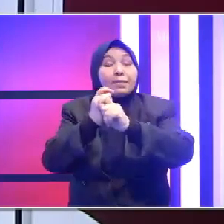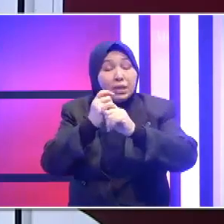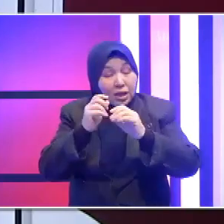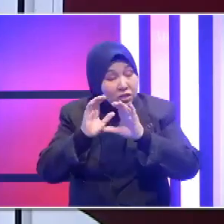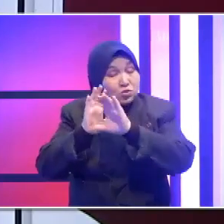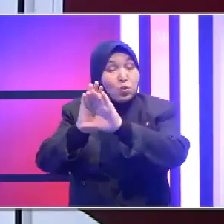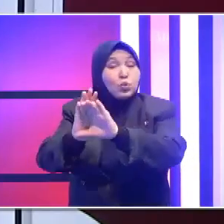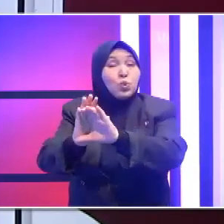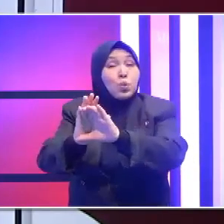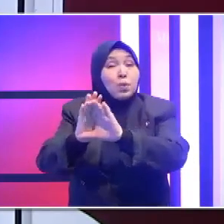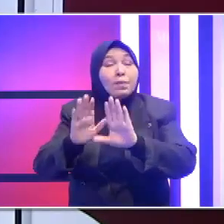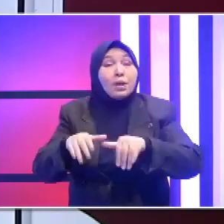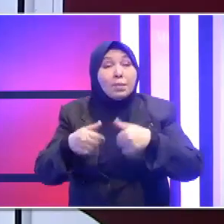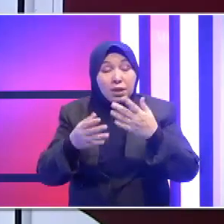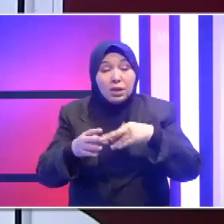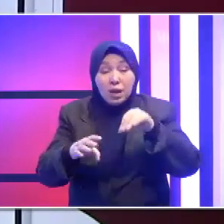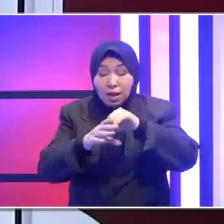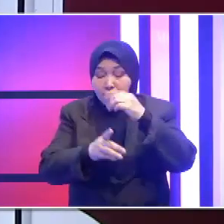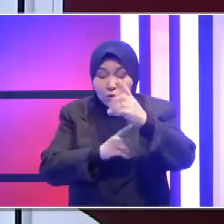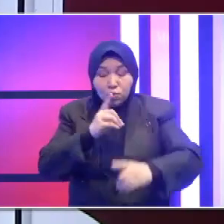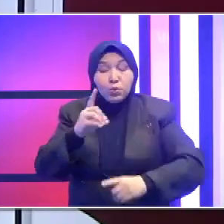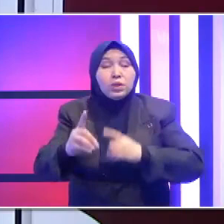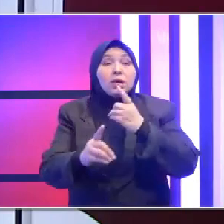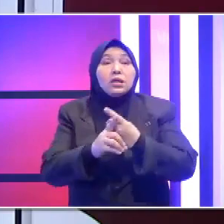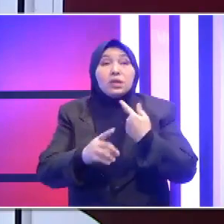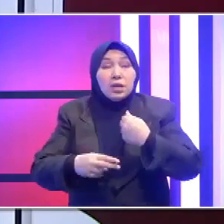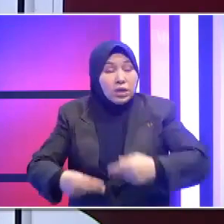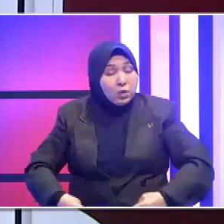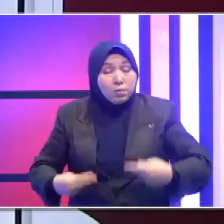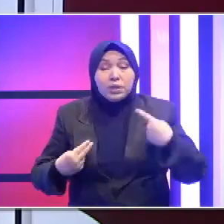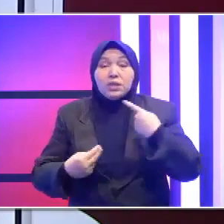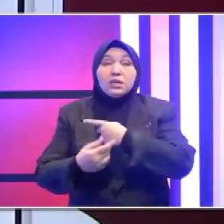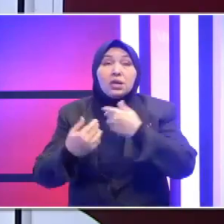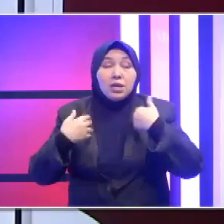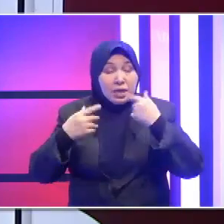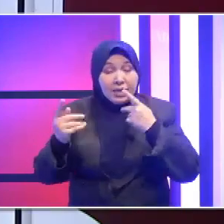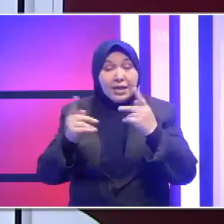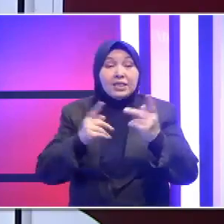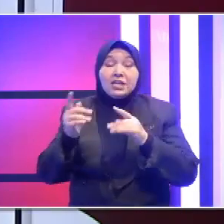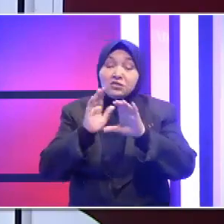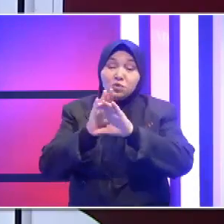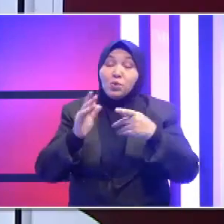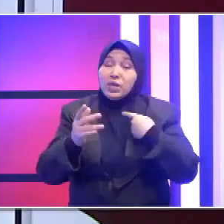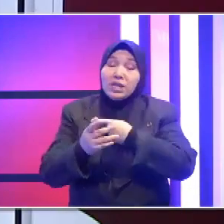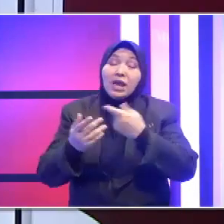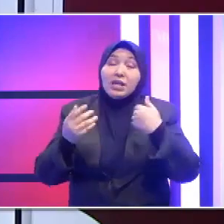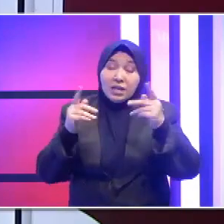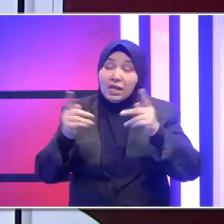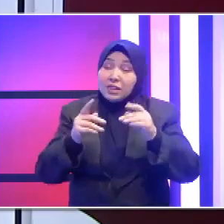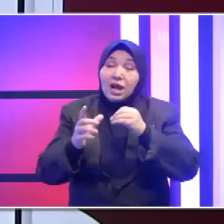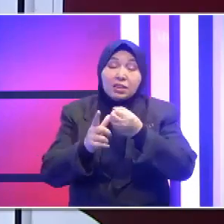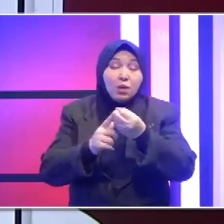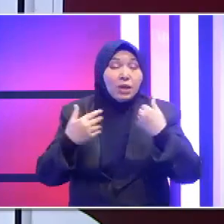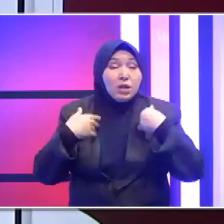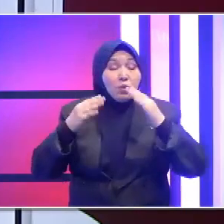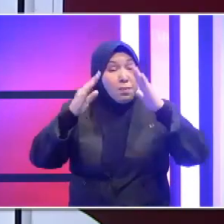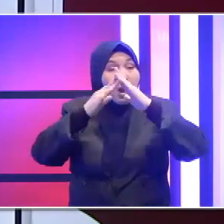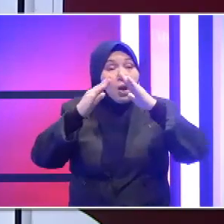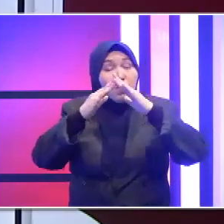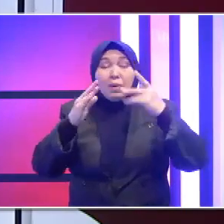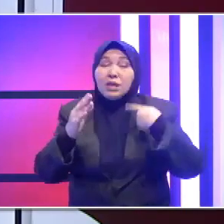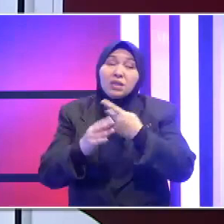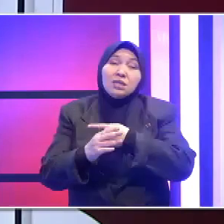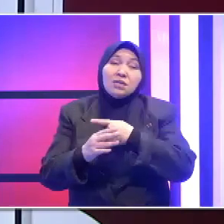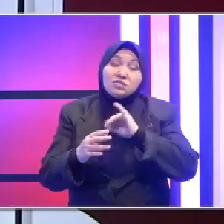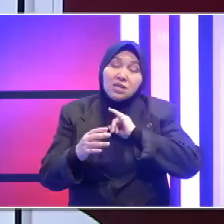bisa toh ya bagaimana kalau di dalam dunia kesenian kita hidup kita ini kita ada kritik Khan ataupun di rumah kalau kita tuh rumah